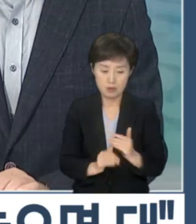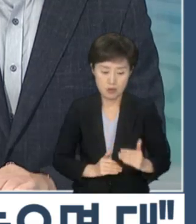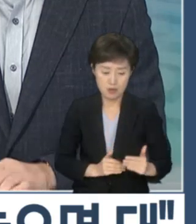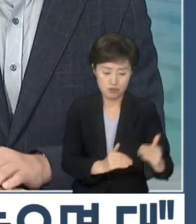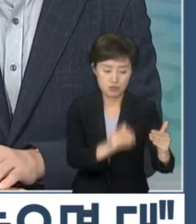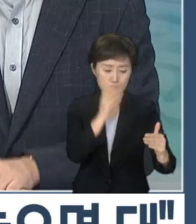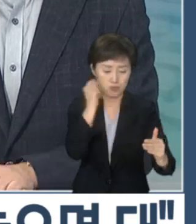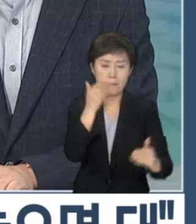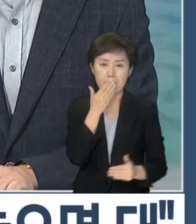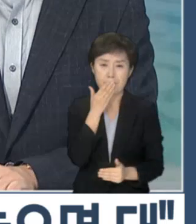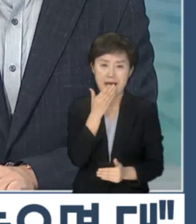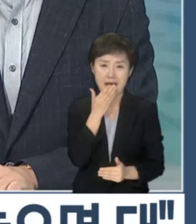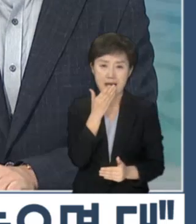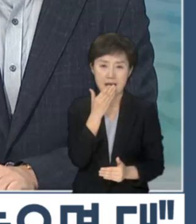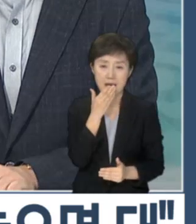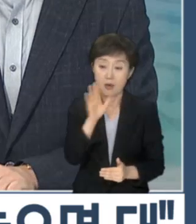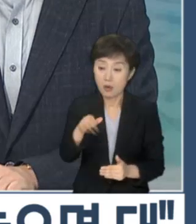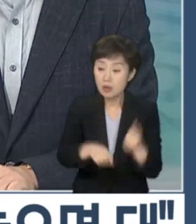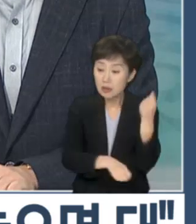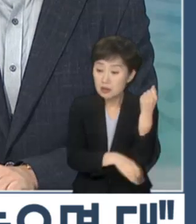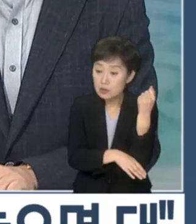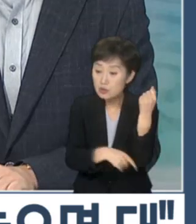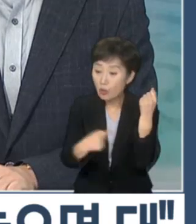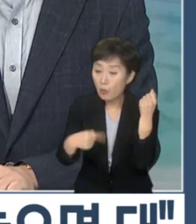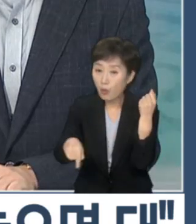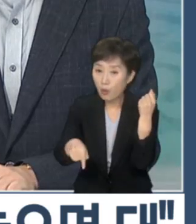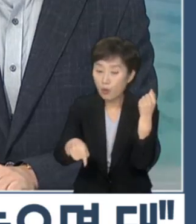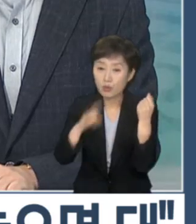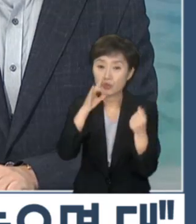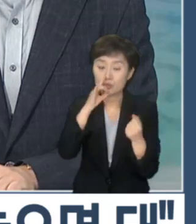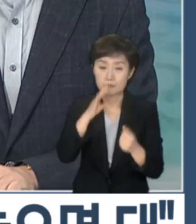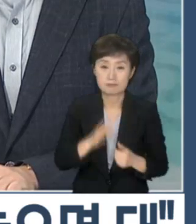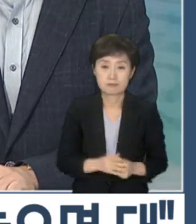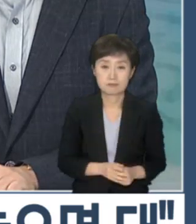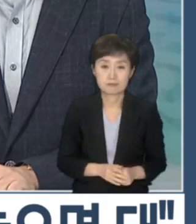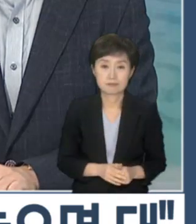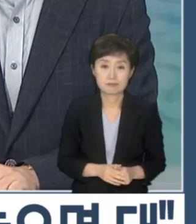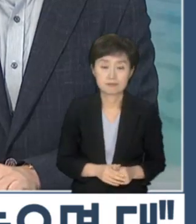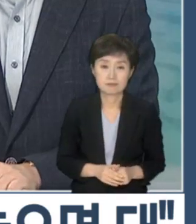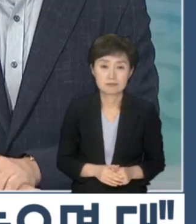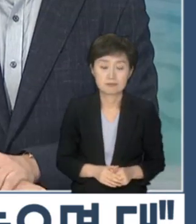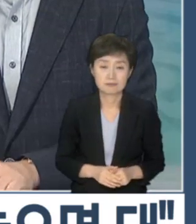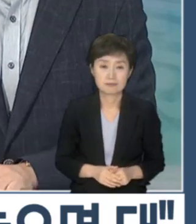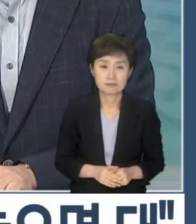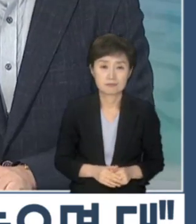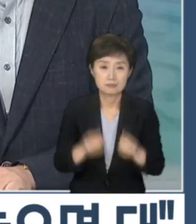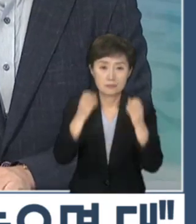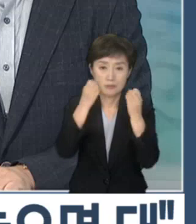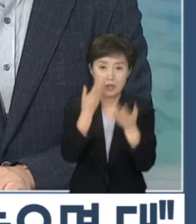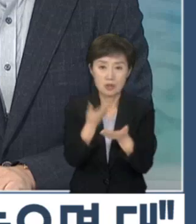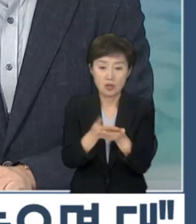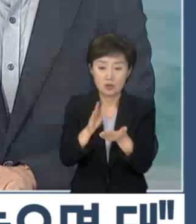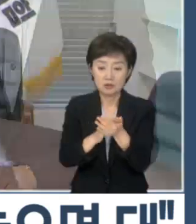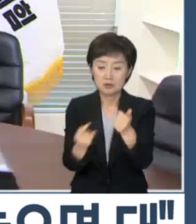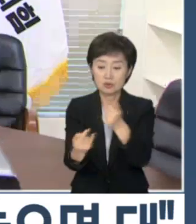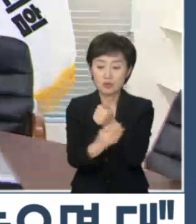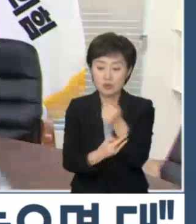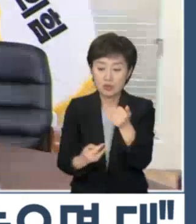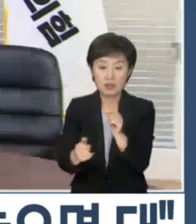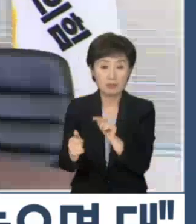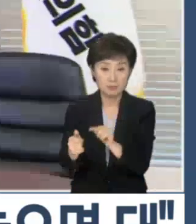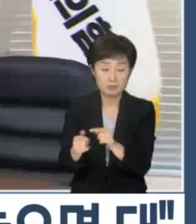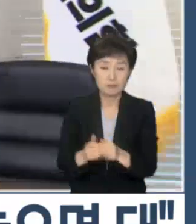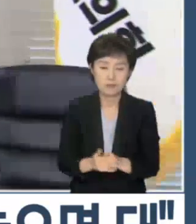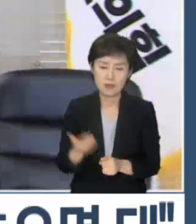여기서 중요한 게 기초가 뭐냐, 이런 질문을 던져봐야 될것 같아요. 이번 혁신위는